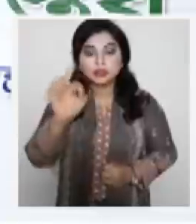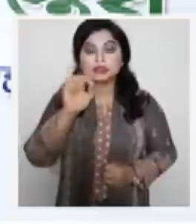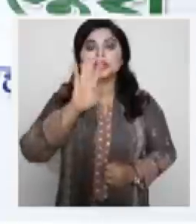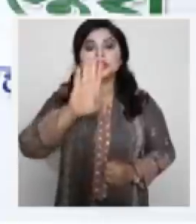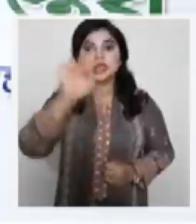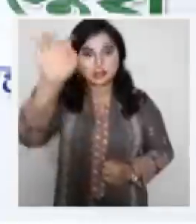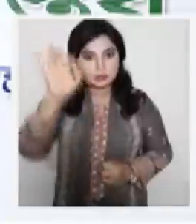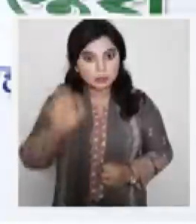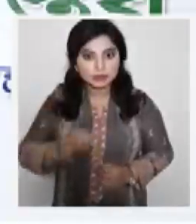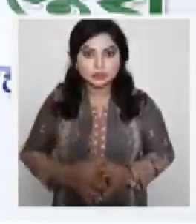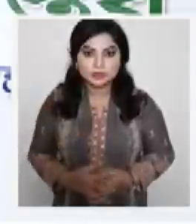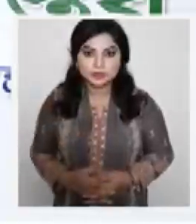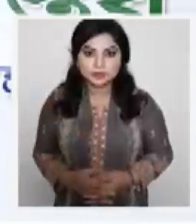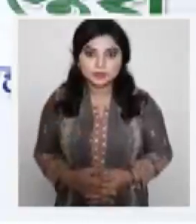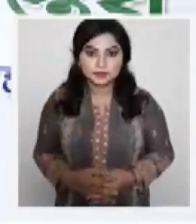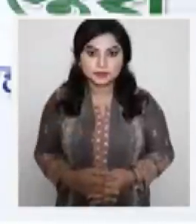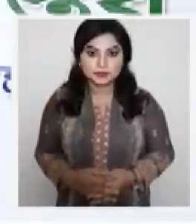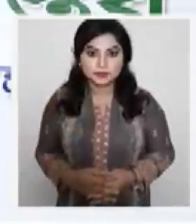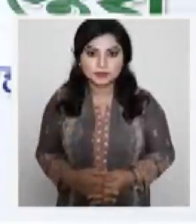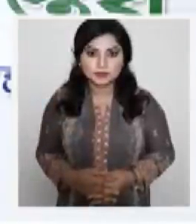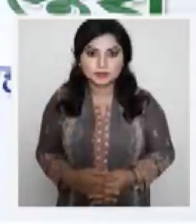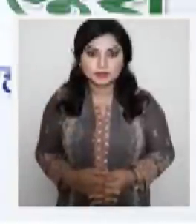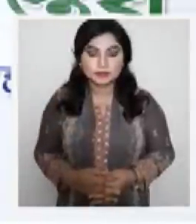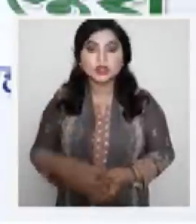বিবেচনায় পরীক্ষার হারে শনাক্তর হার